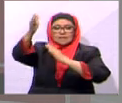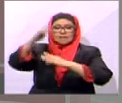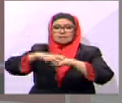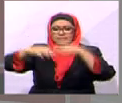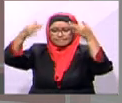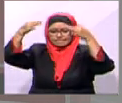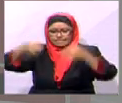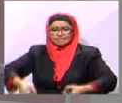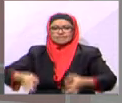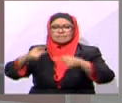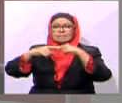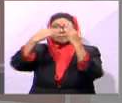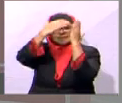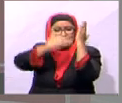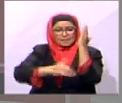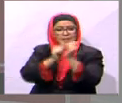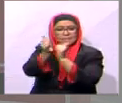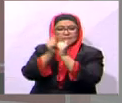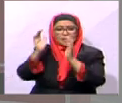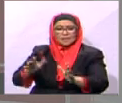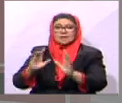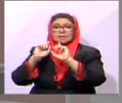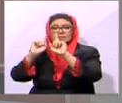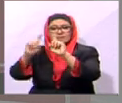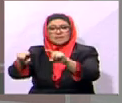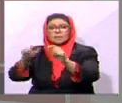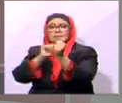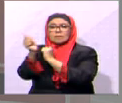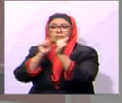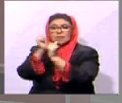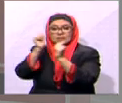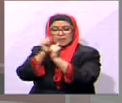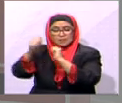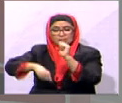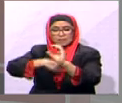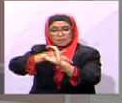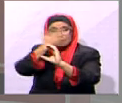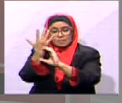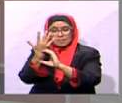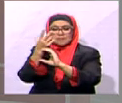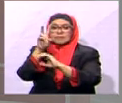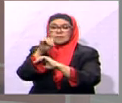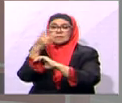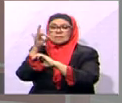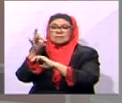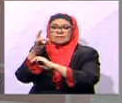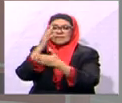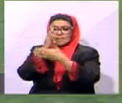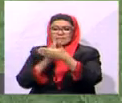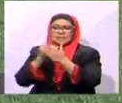Mengutamakan senarai akhir atlet yang akan menggalas cabaran pada Temasya Sukan Commonwealth 2018 pada pertengahan Mac nanti.